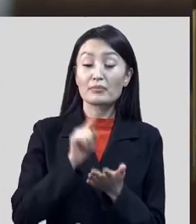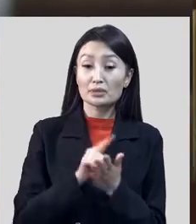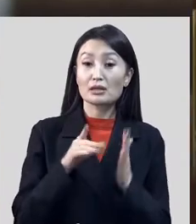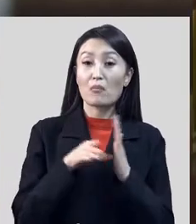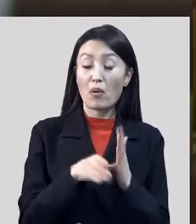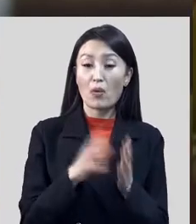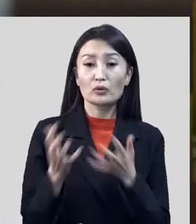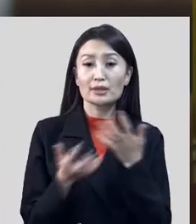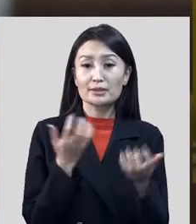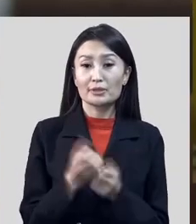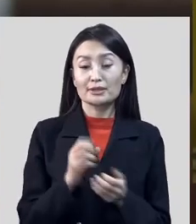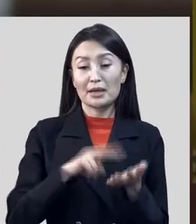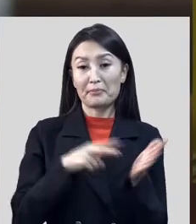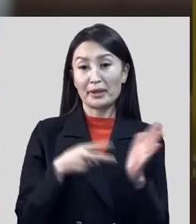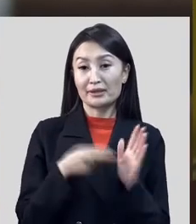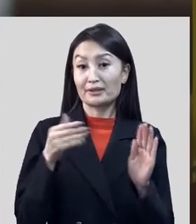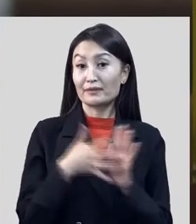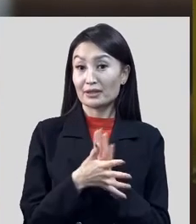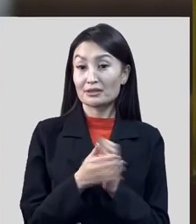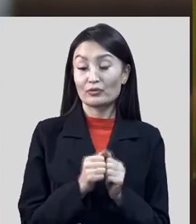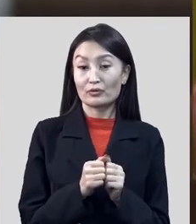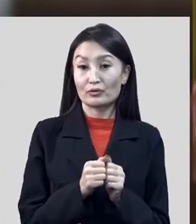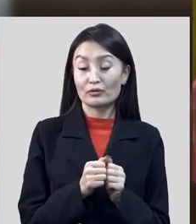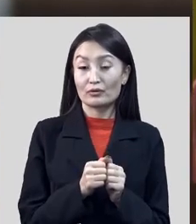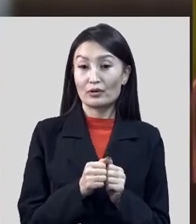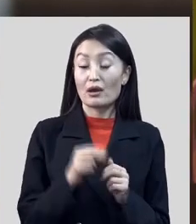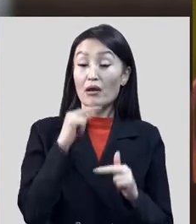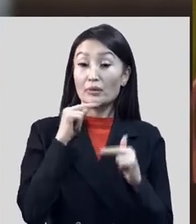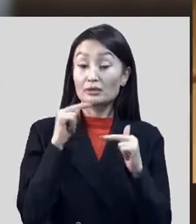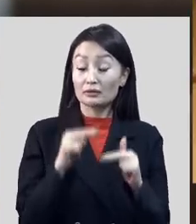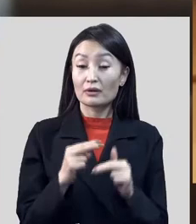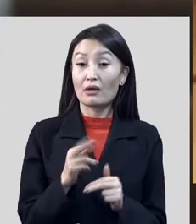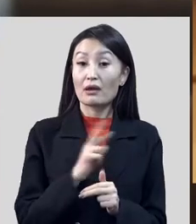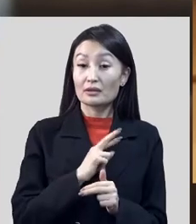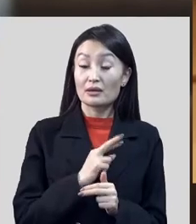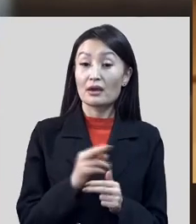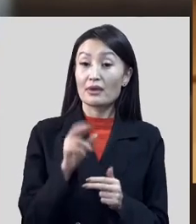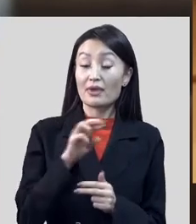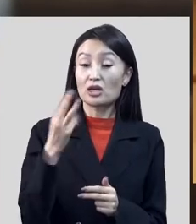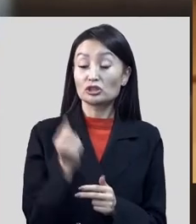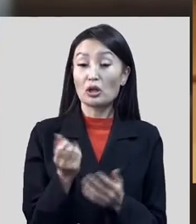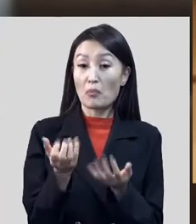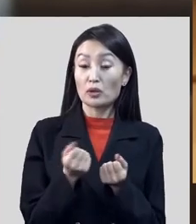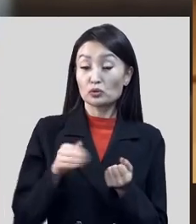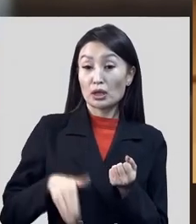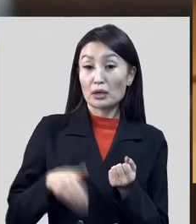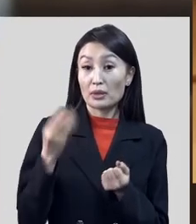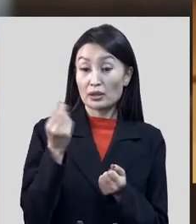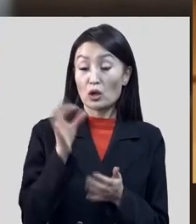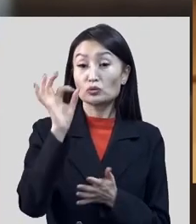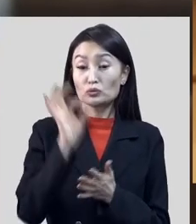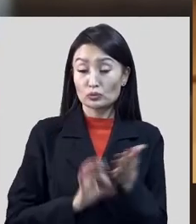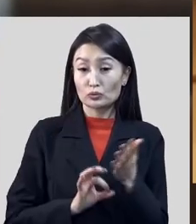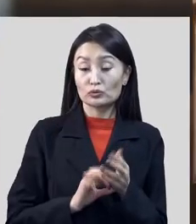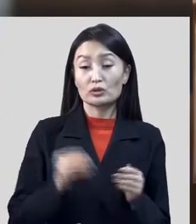помогут разобраться из планировать расходы вот обратите внимание я шипучих карманные деньги тут же